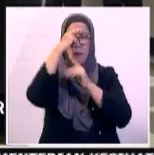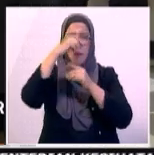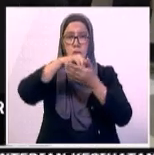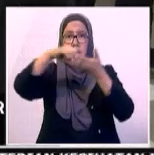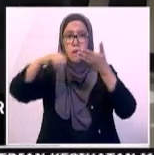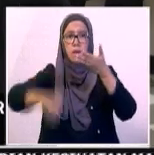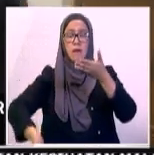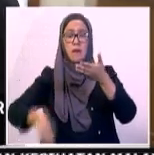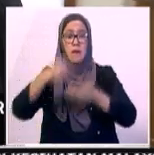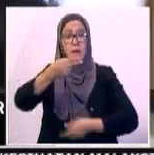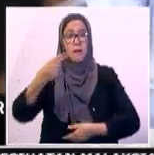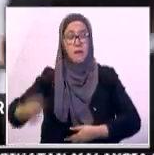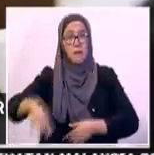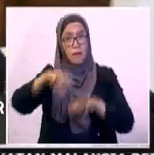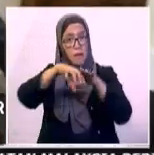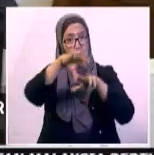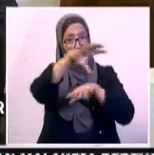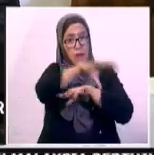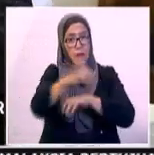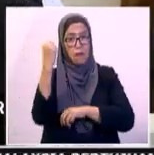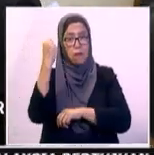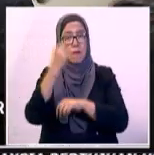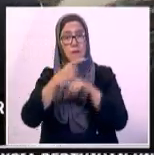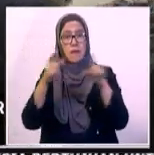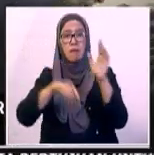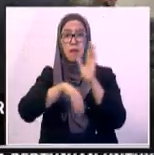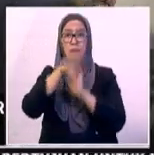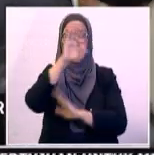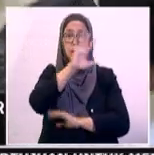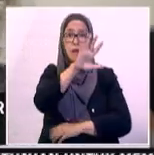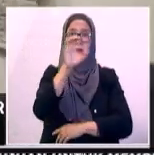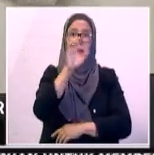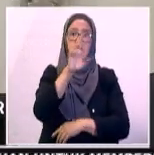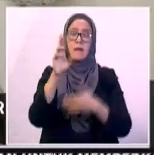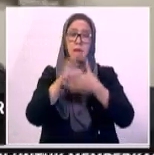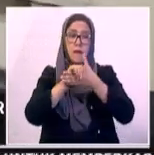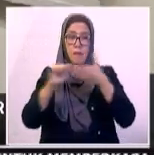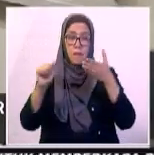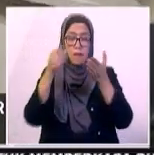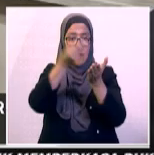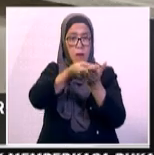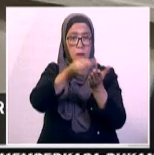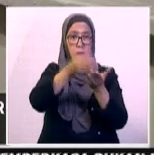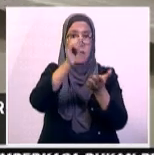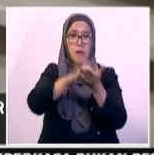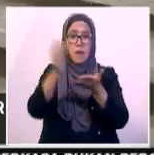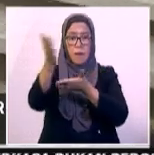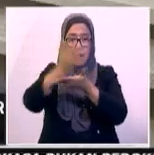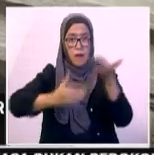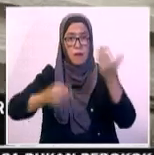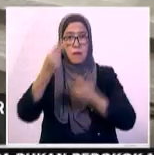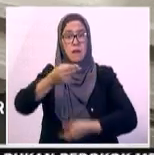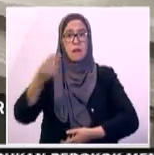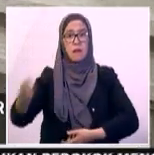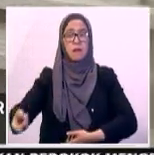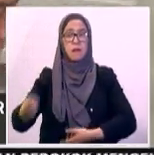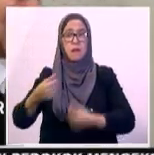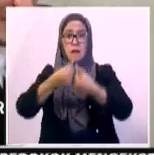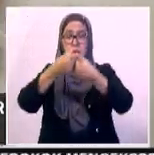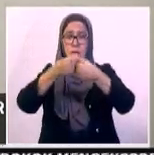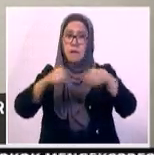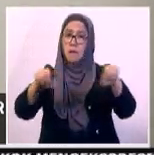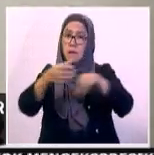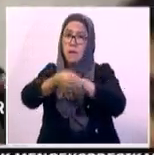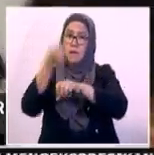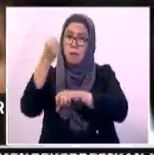melucutkan harta yang dirampas sebanyak lebih RM500,000. Wang berkenaan sebahagian harta disita SPRM tahun lalu